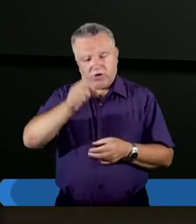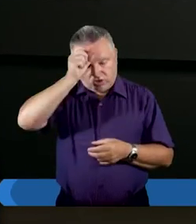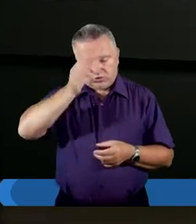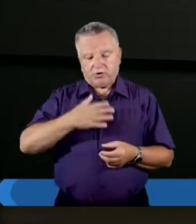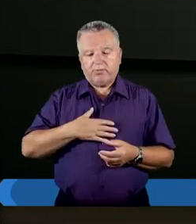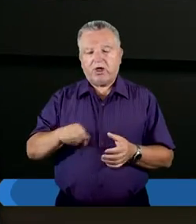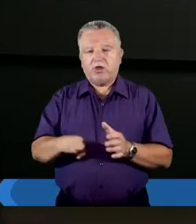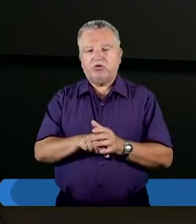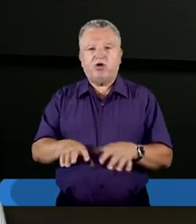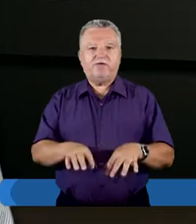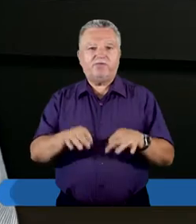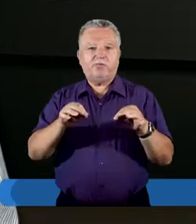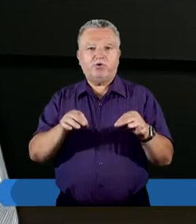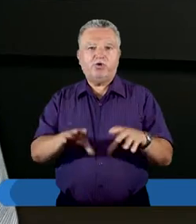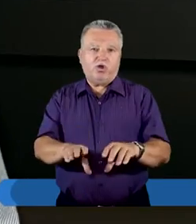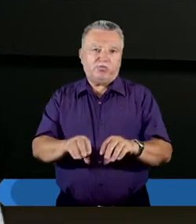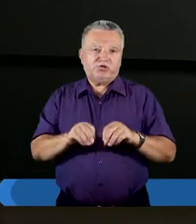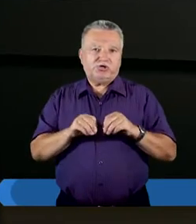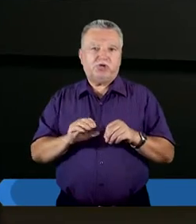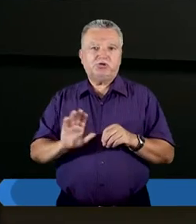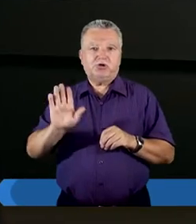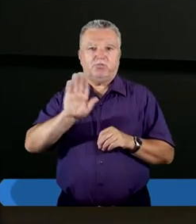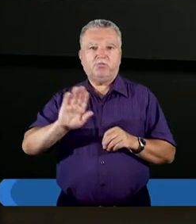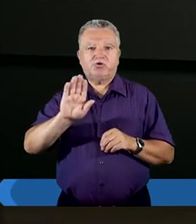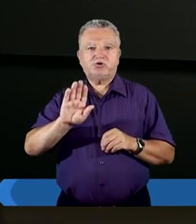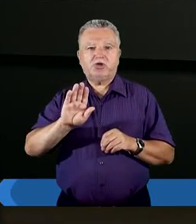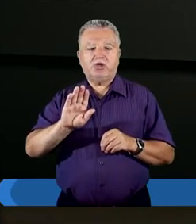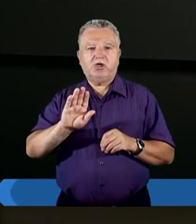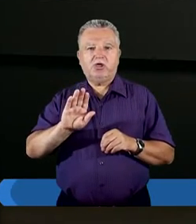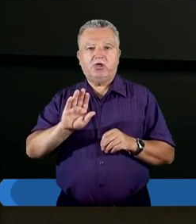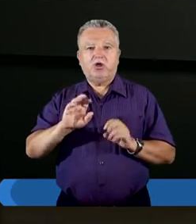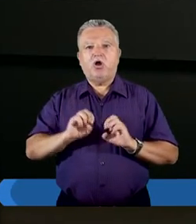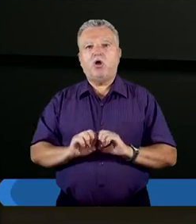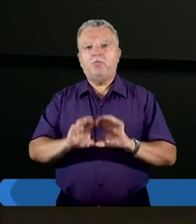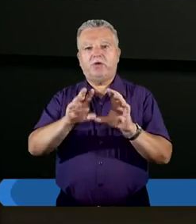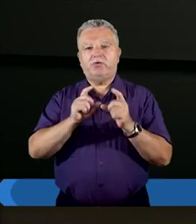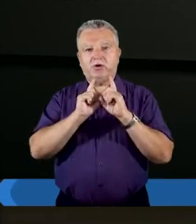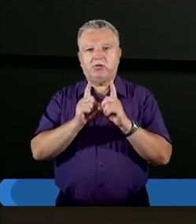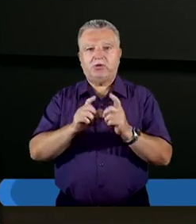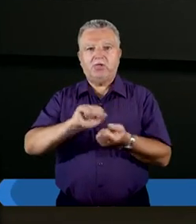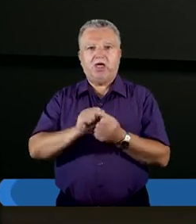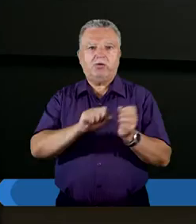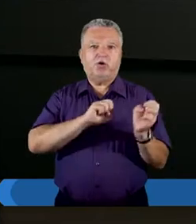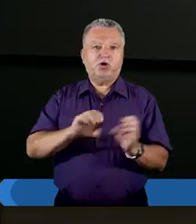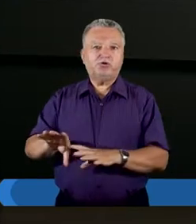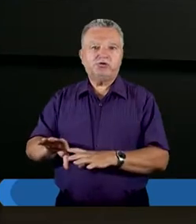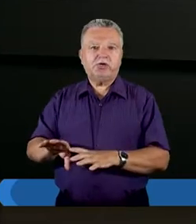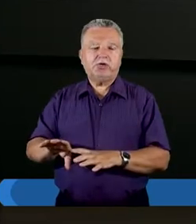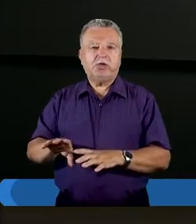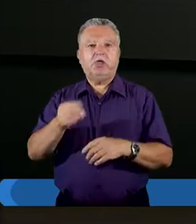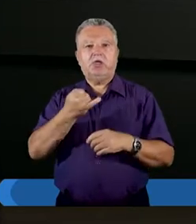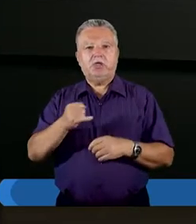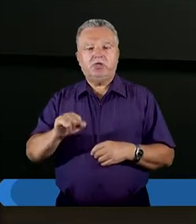wyboru przyjęcie pewnych bożych prawd objawionych albo ich odrzucenie. Inni